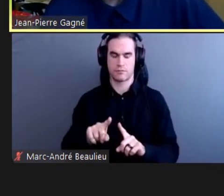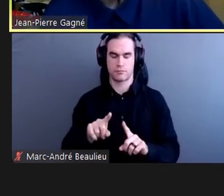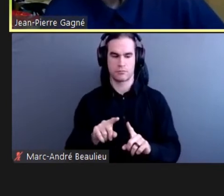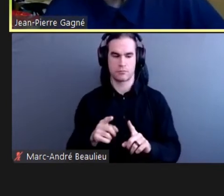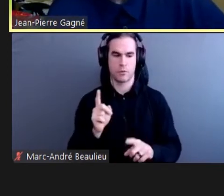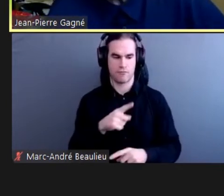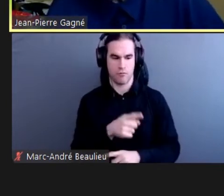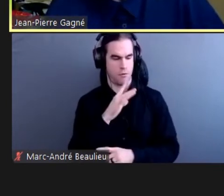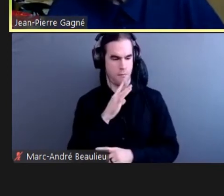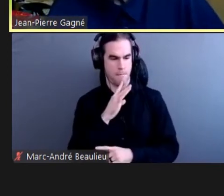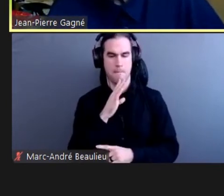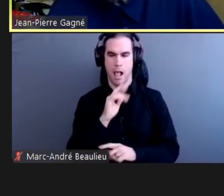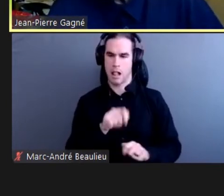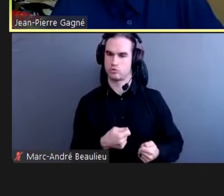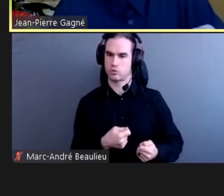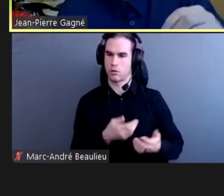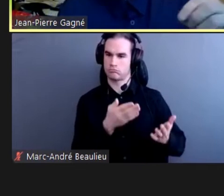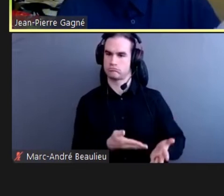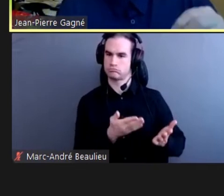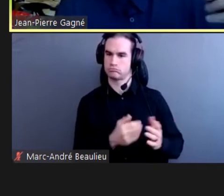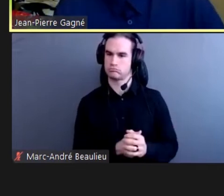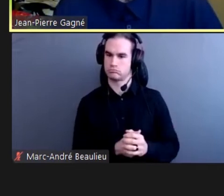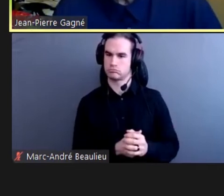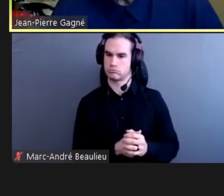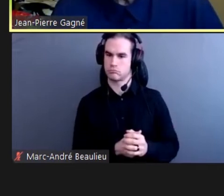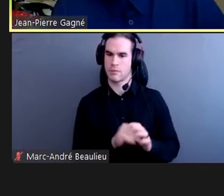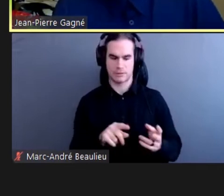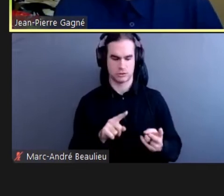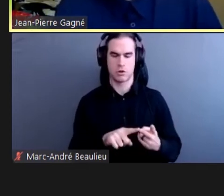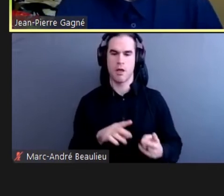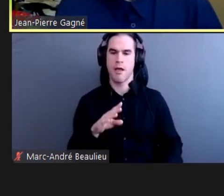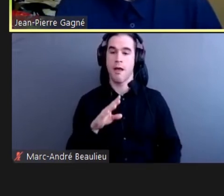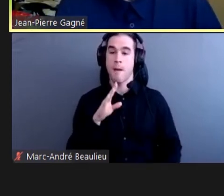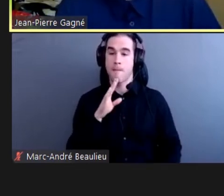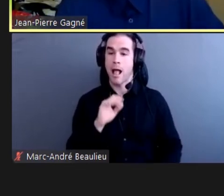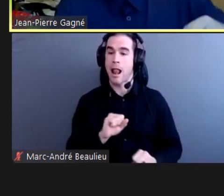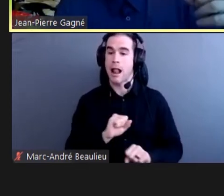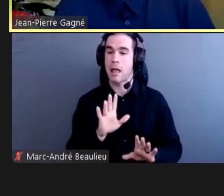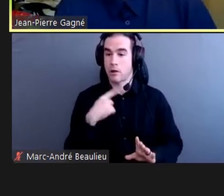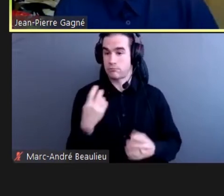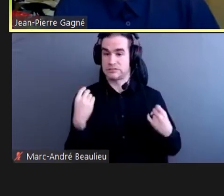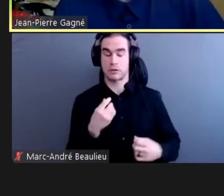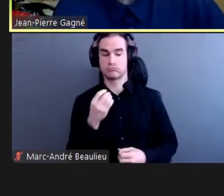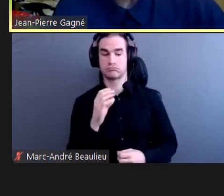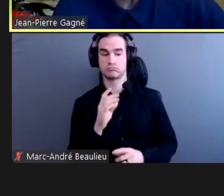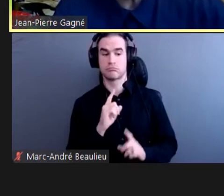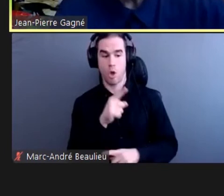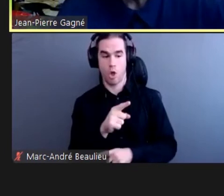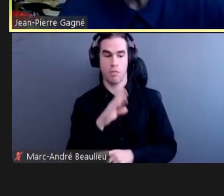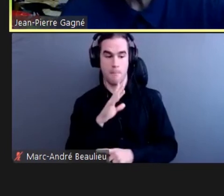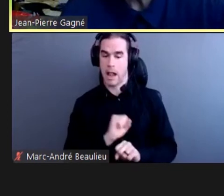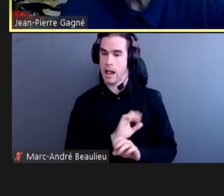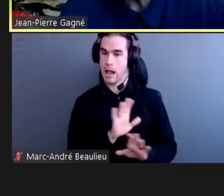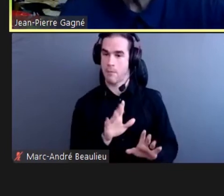parler clairement, de parler naturellement, puis après ça, de parler clairement, sans leur dire c'est quoi parler clairement, mais de leur parler clairement comme s'ils